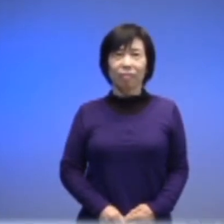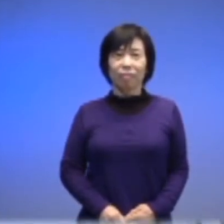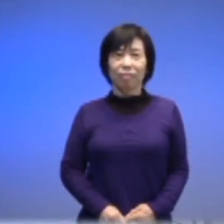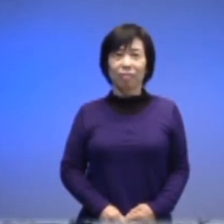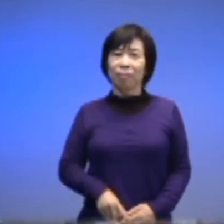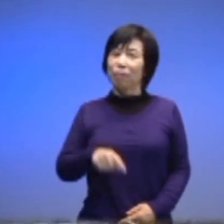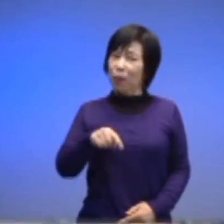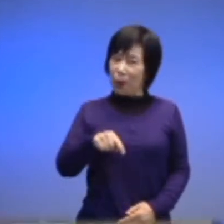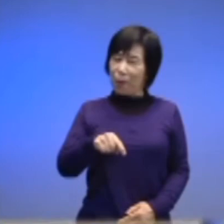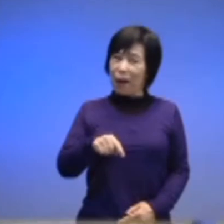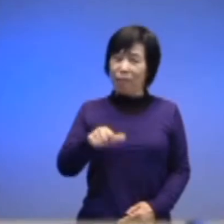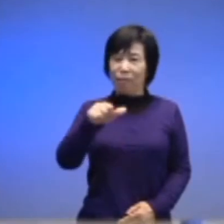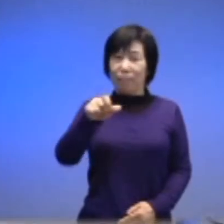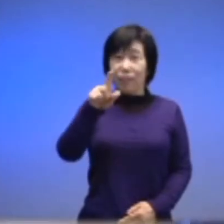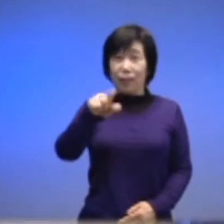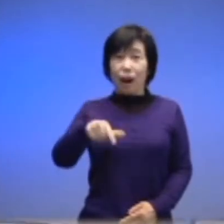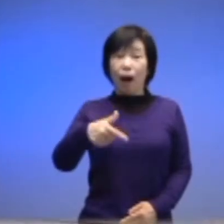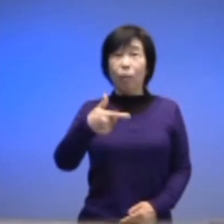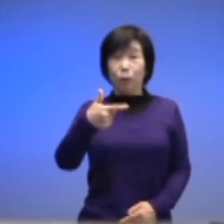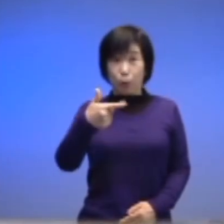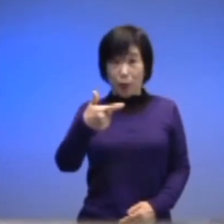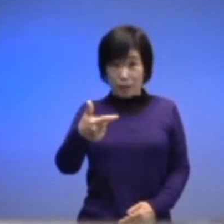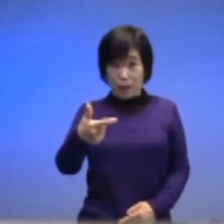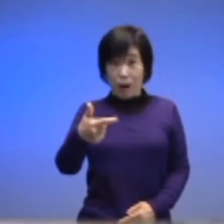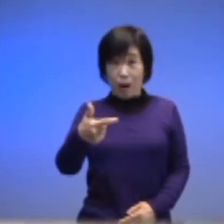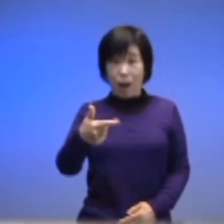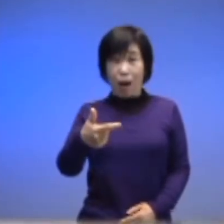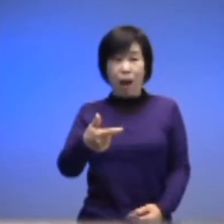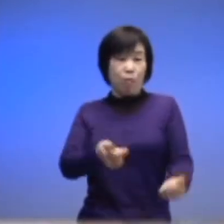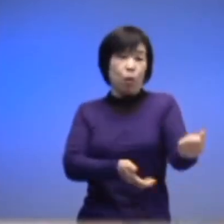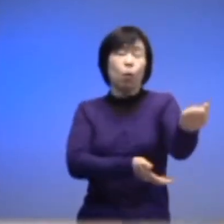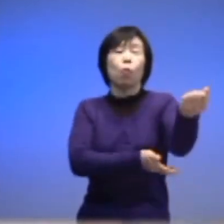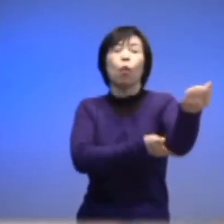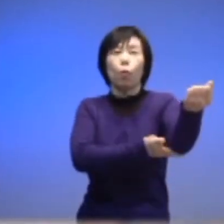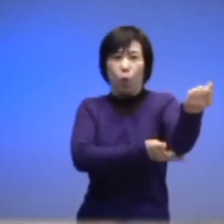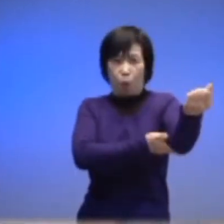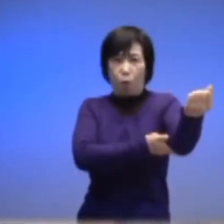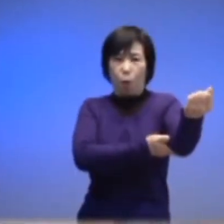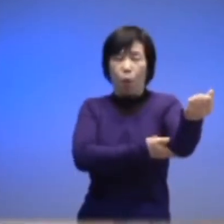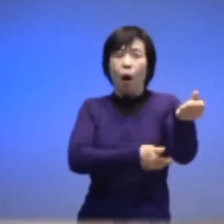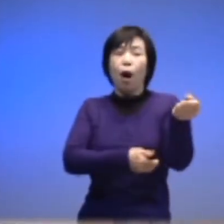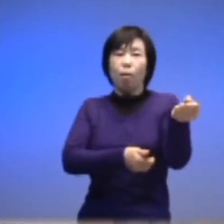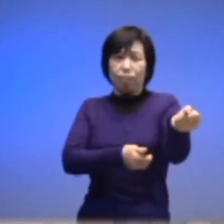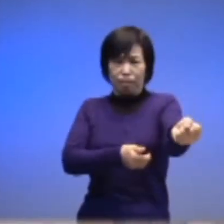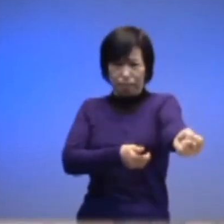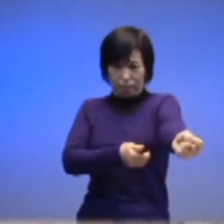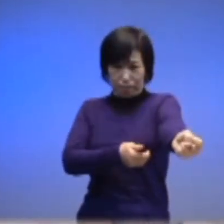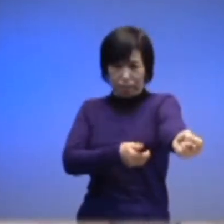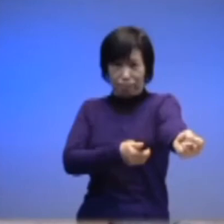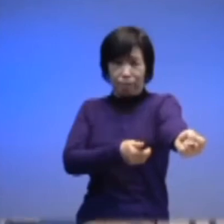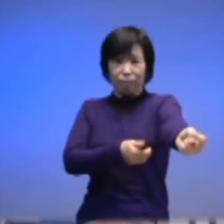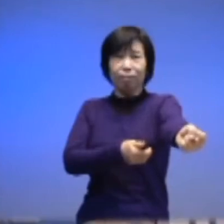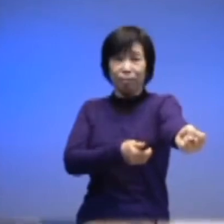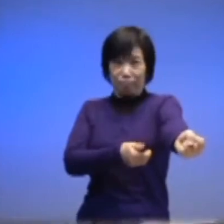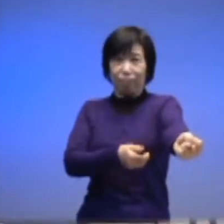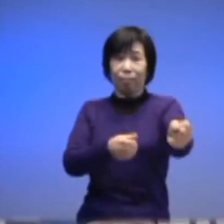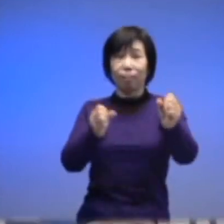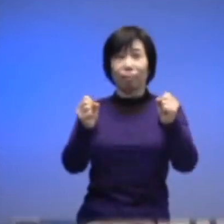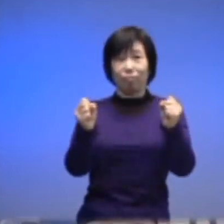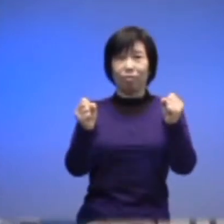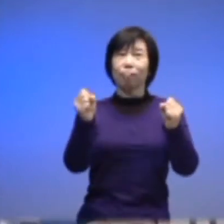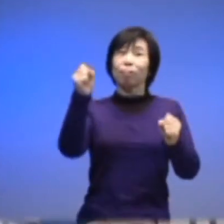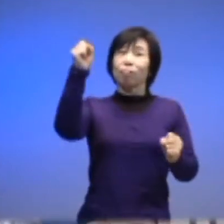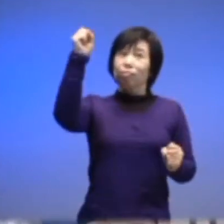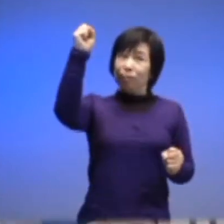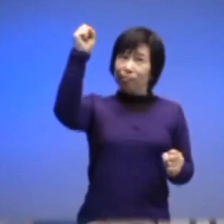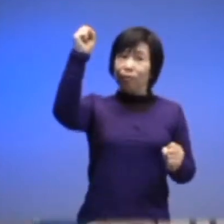今度はこれ、アームストレッチャー。アームってことは腕のストレッチかな。 これ自分で